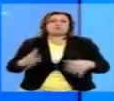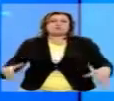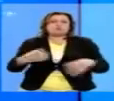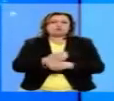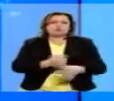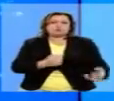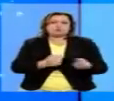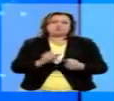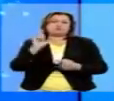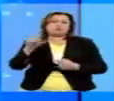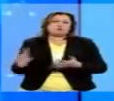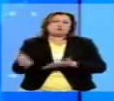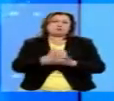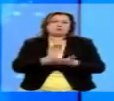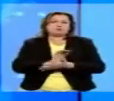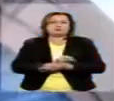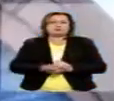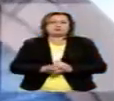мешками, отправились убирать мусор.